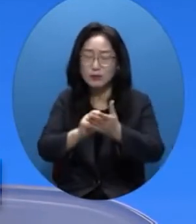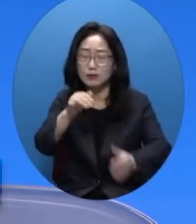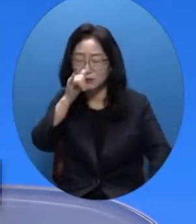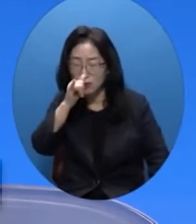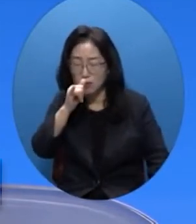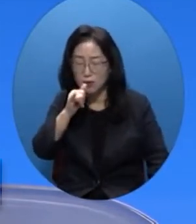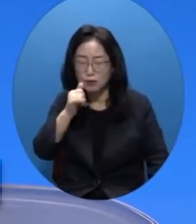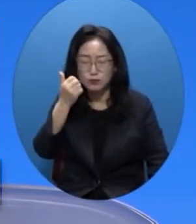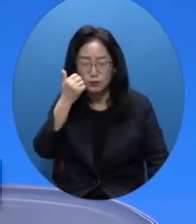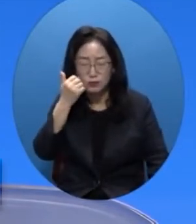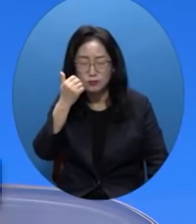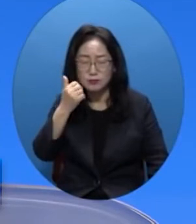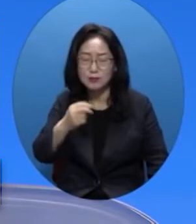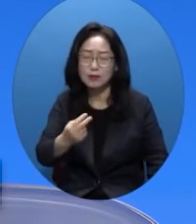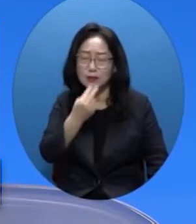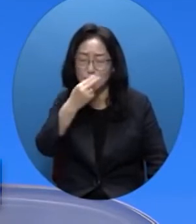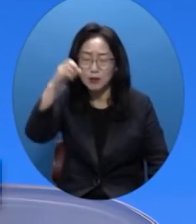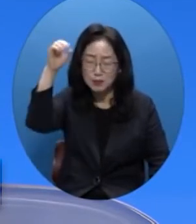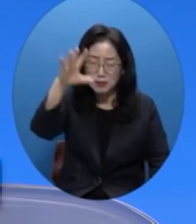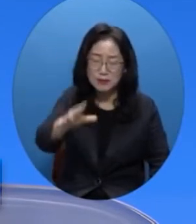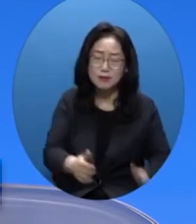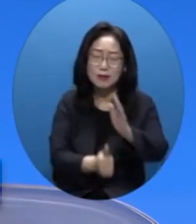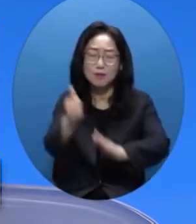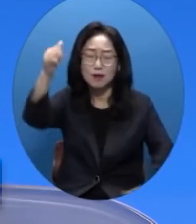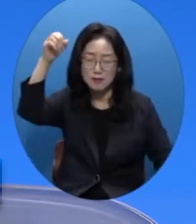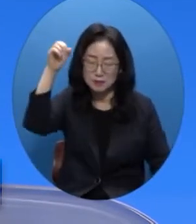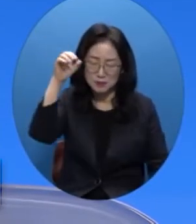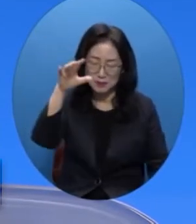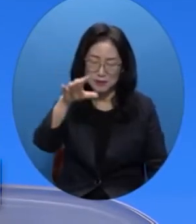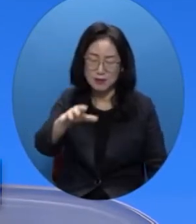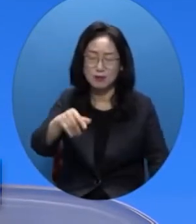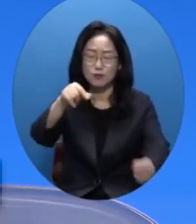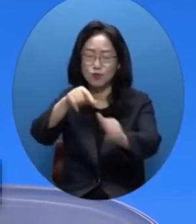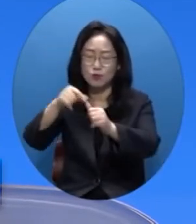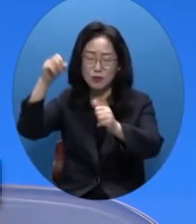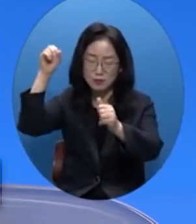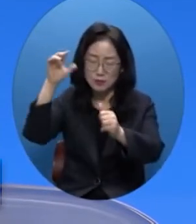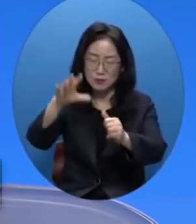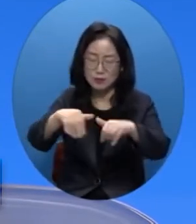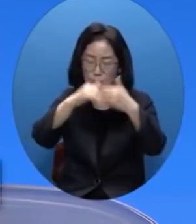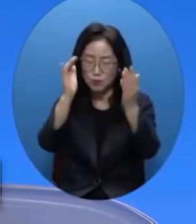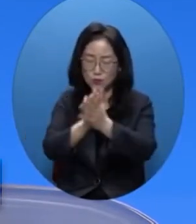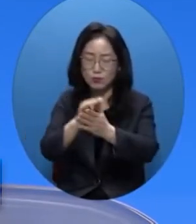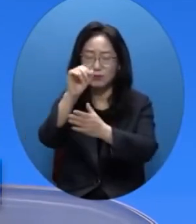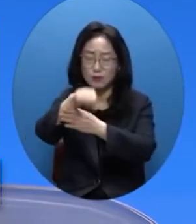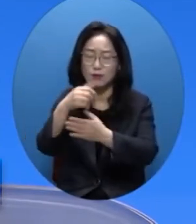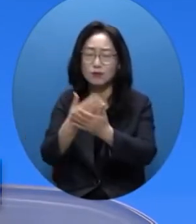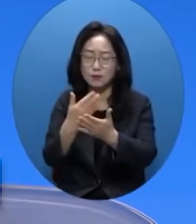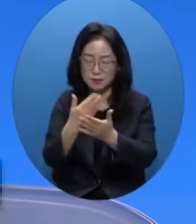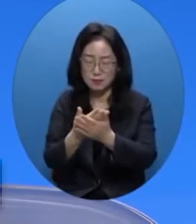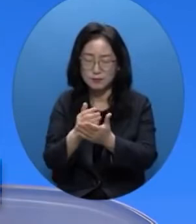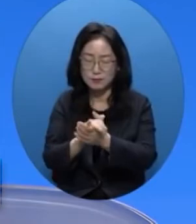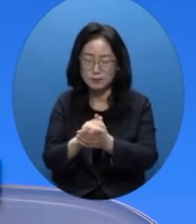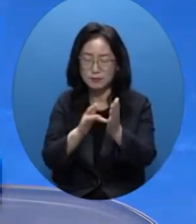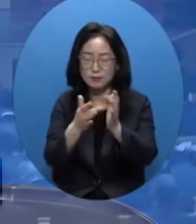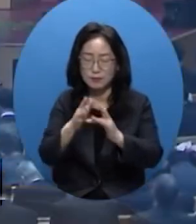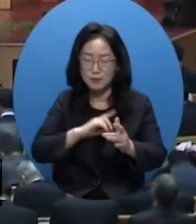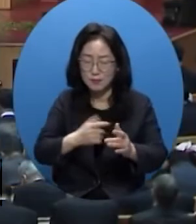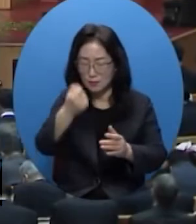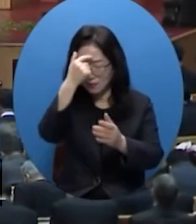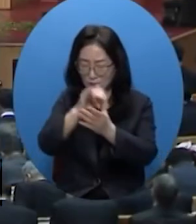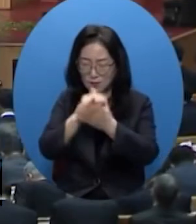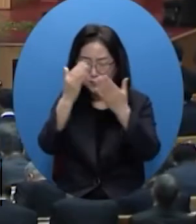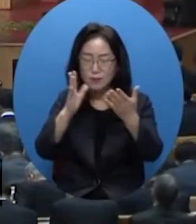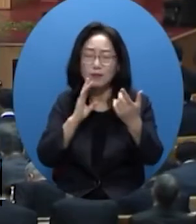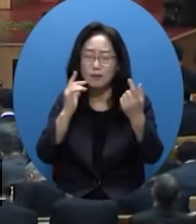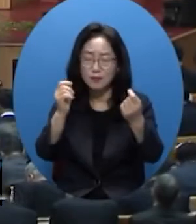자들에게 생명이 b 희망의 b 권 입에서 자라는 우리 모두가 되게 하여 주옵소서 예수님의 이름 놓기도 올려